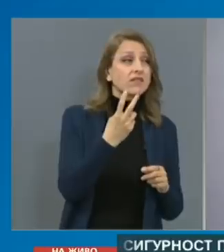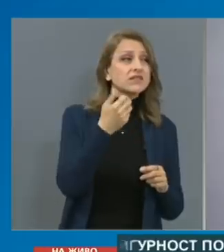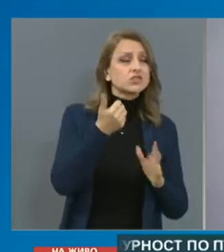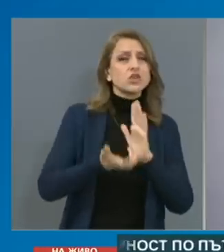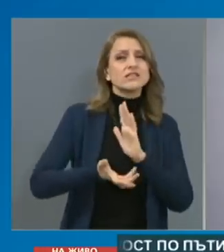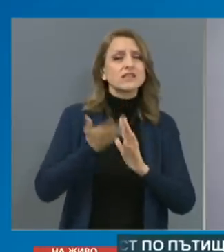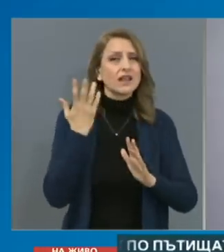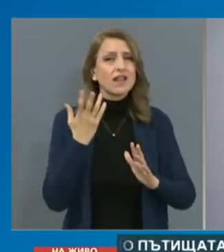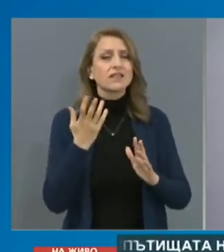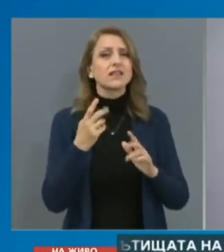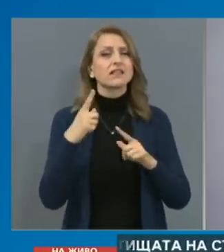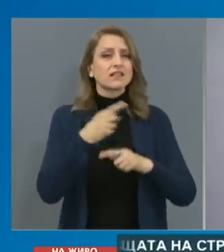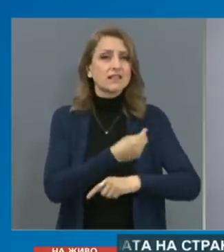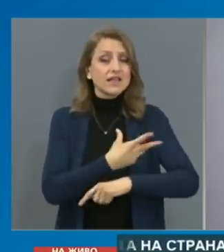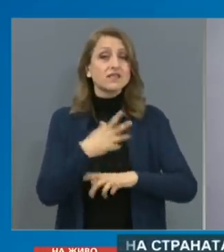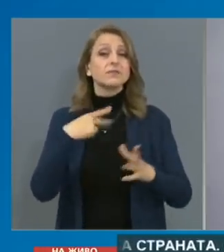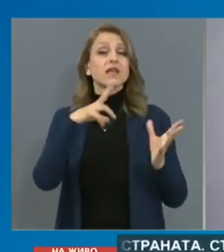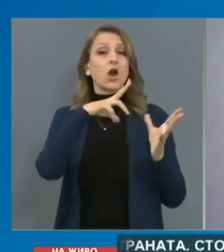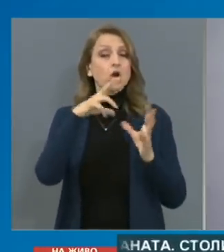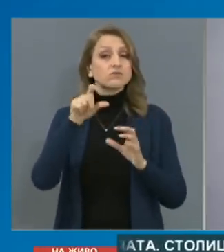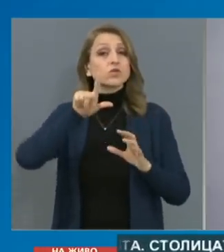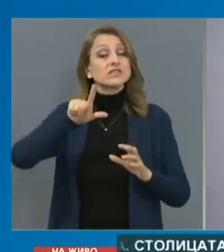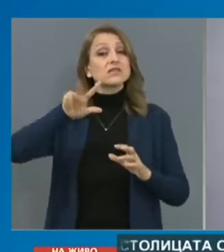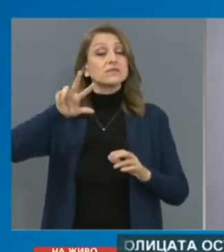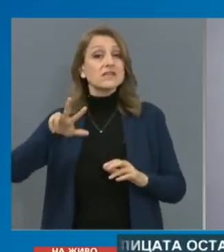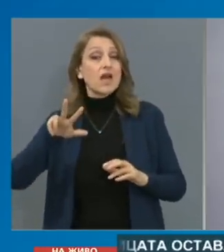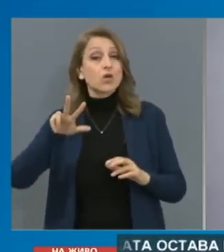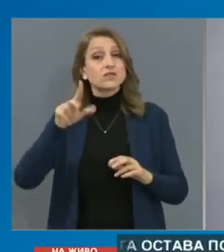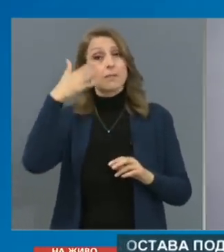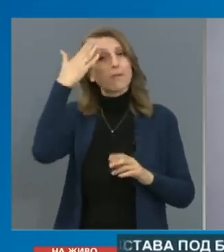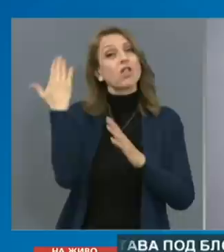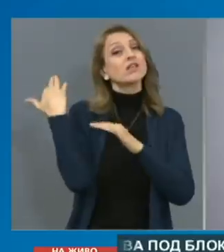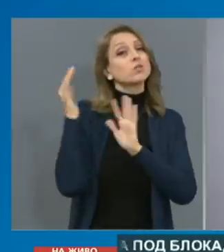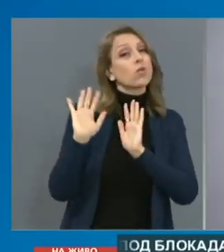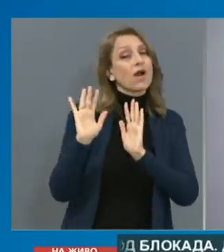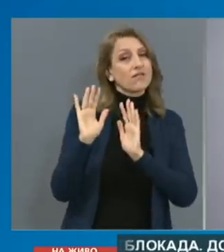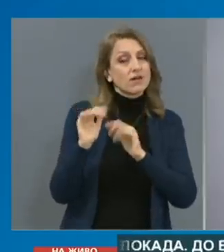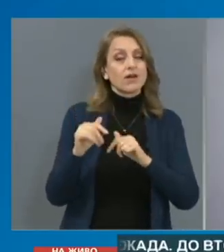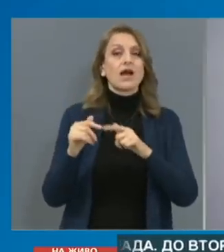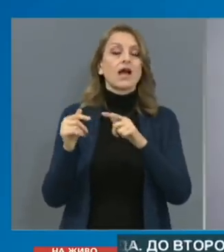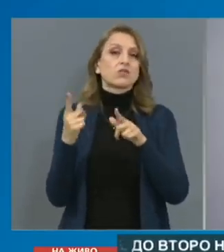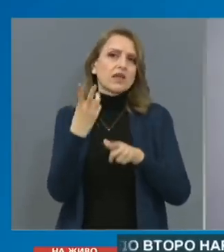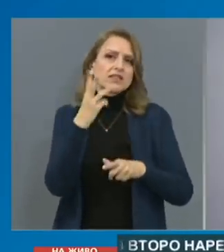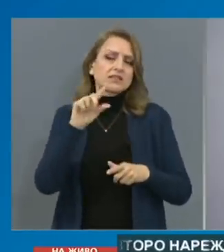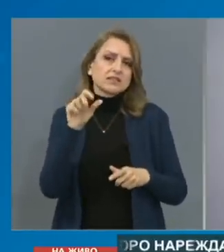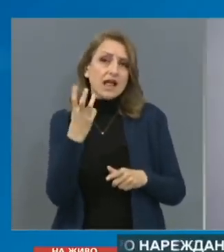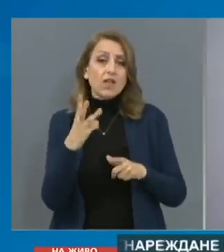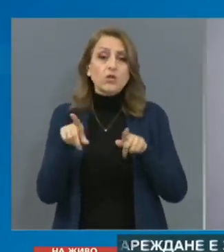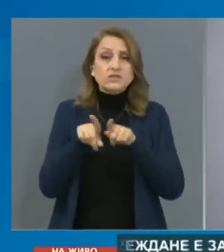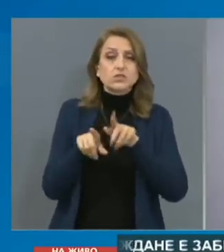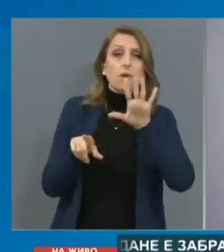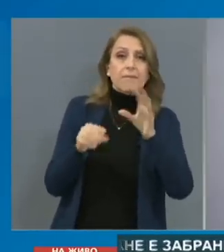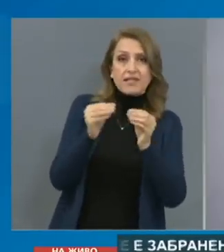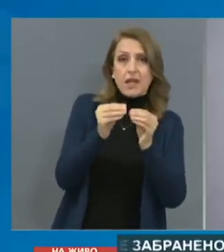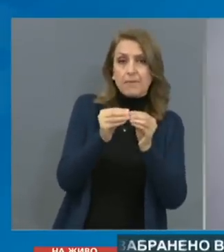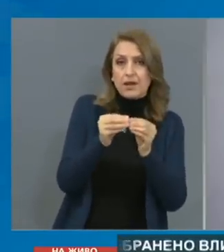Имате 878 болни към тази дата. Това са 3,3%. Същото съотношение имате и към 5 април, което